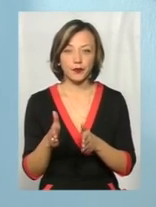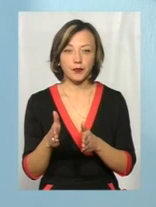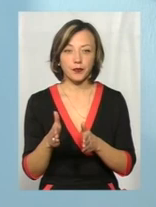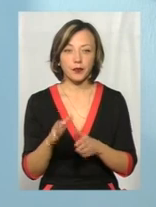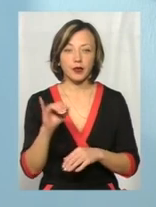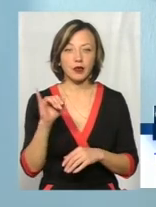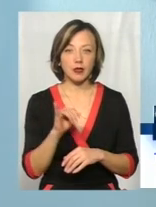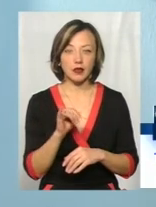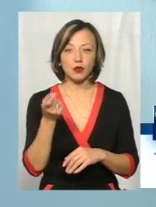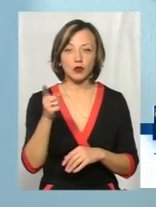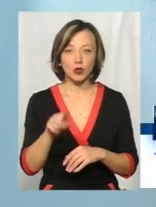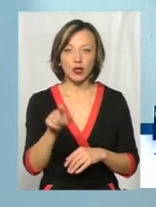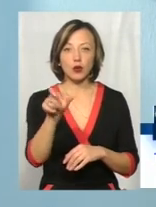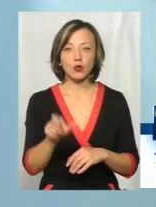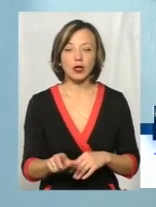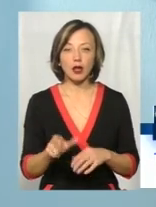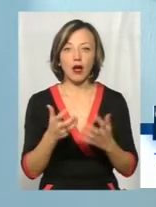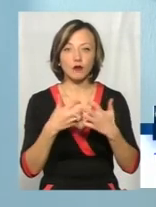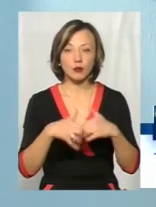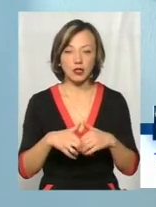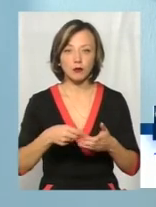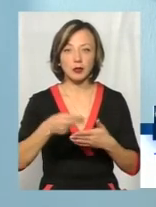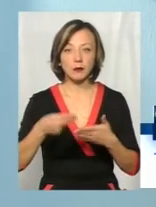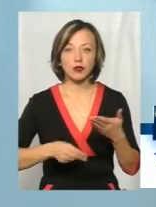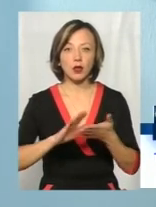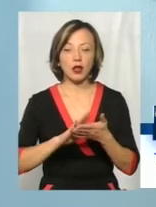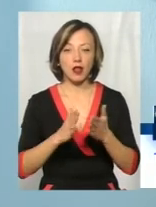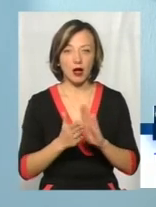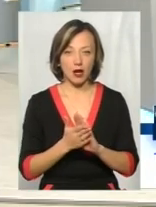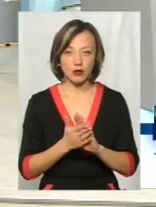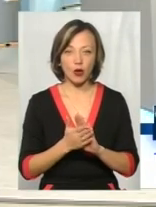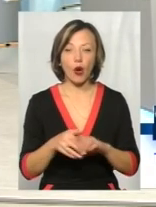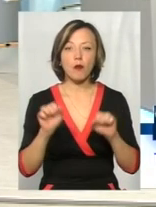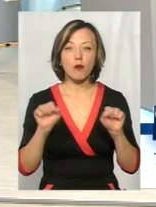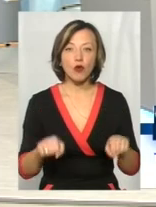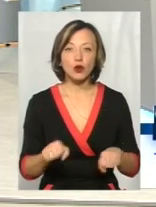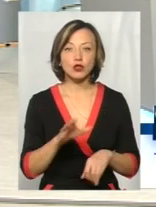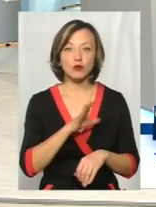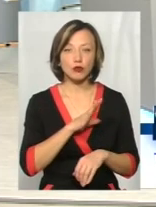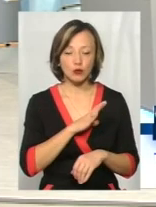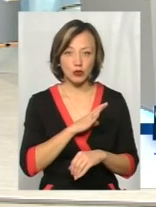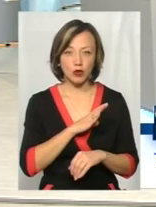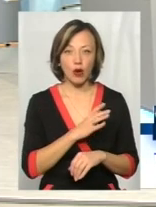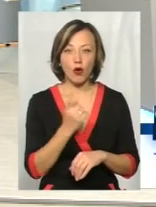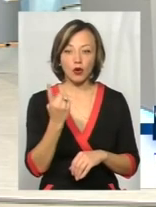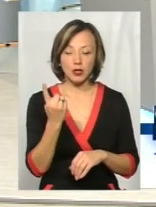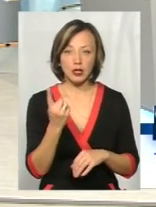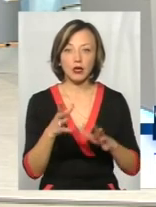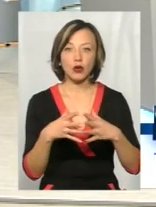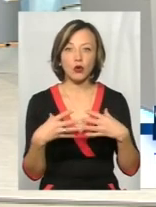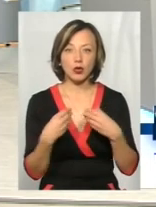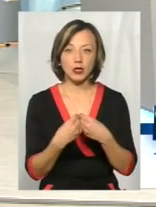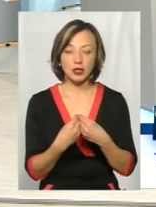І тоді людина автоматично ну, підписує декларацію. Може бути в однієї родини,